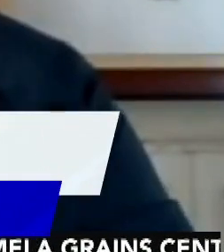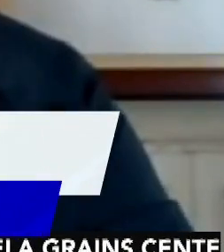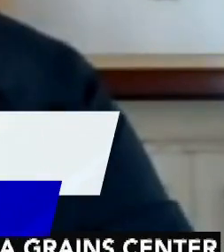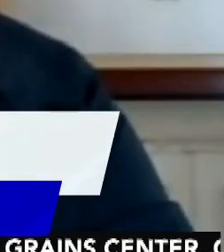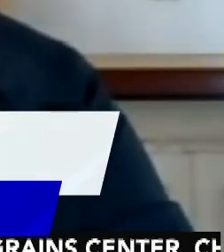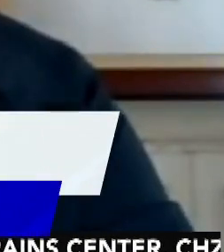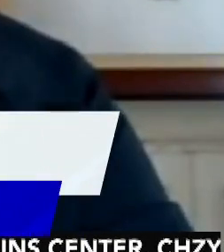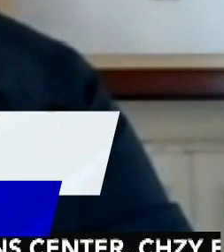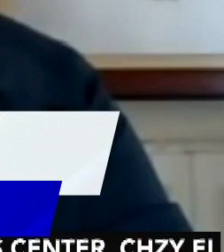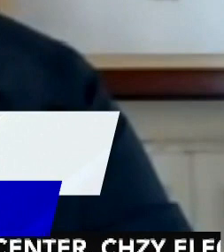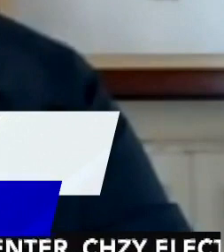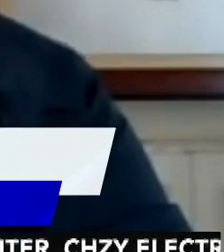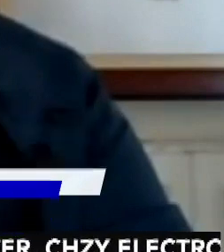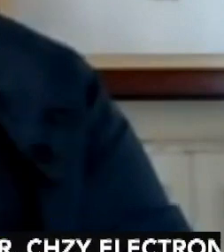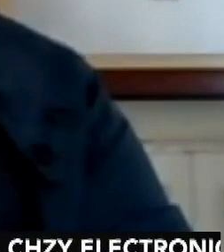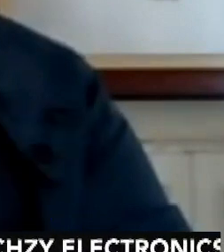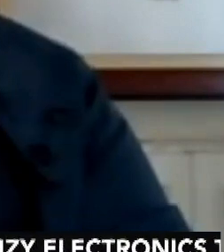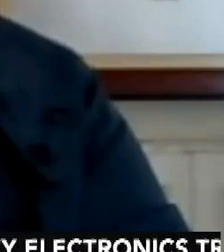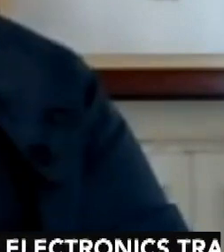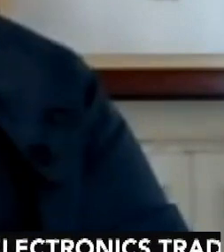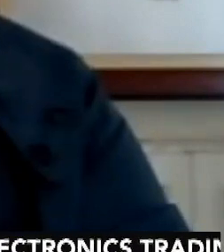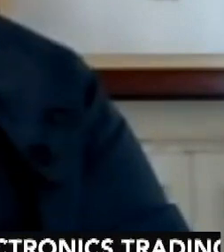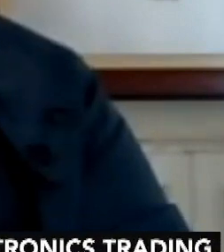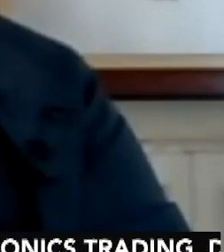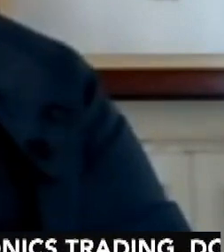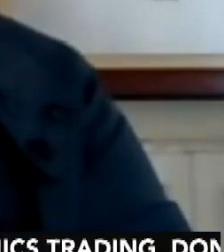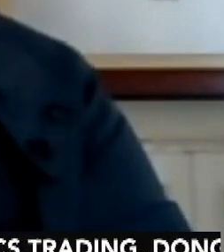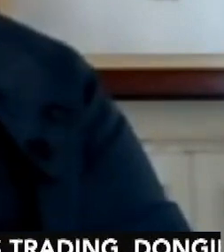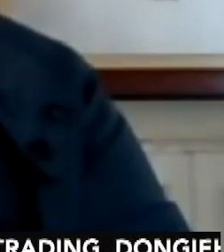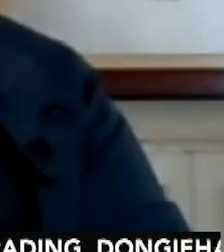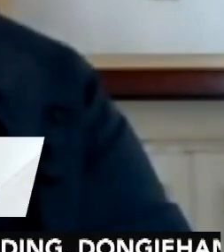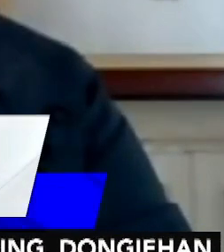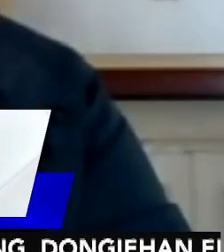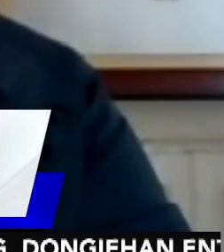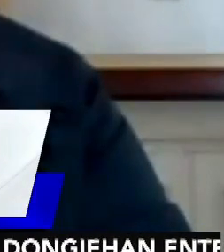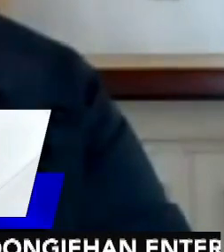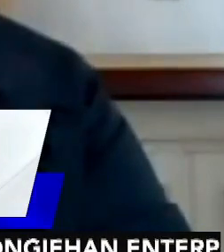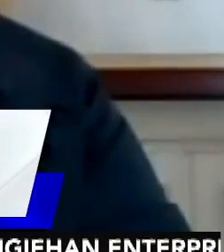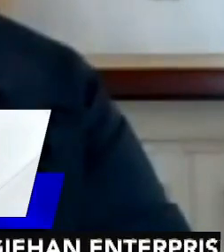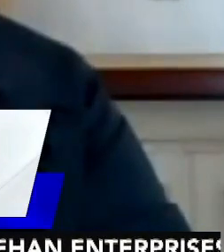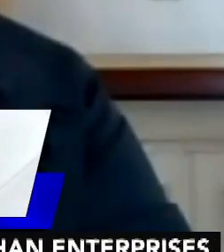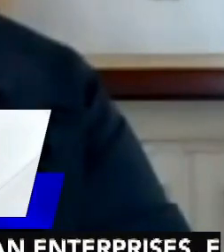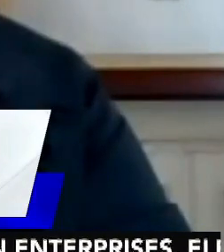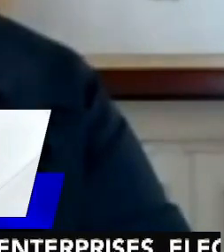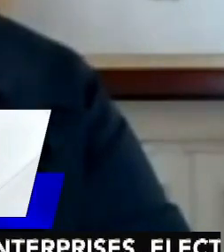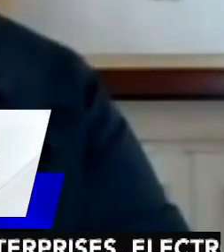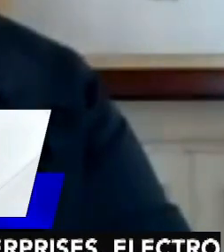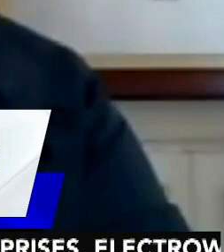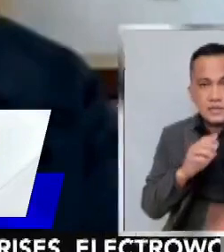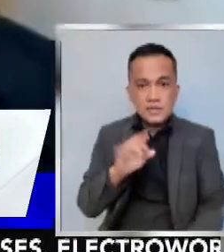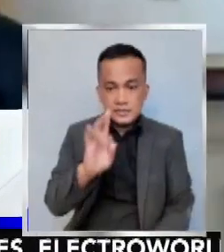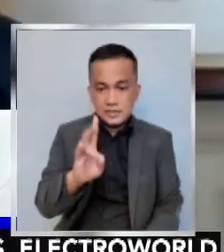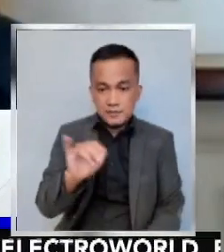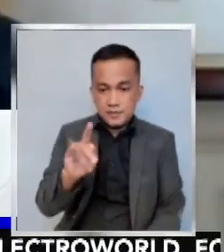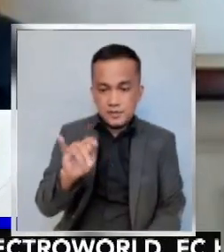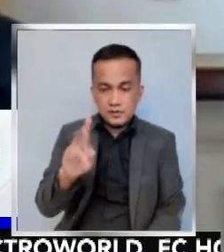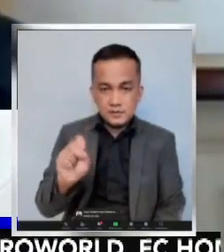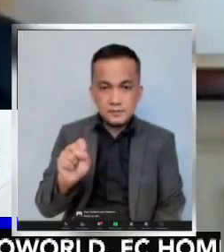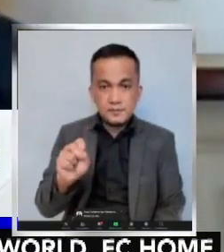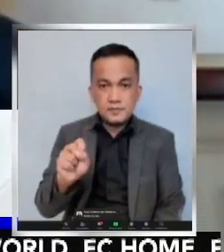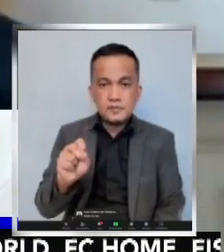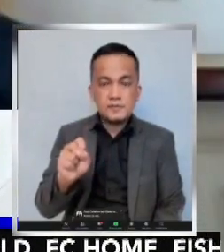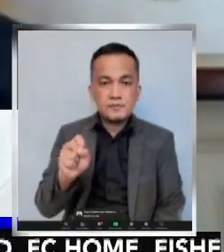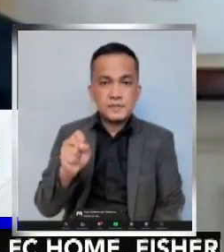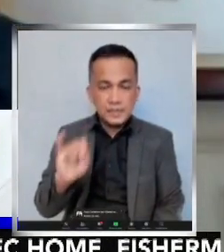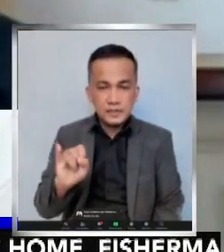an uninterrupted 24-hour supply of water at 7 pounds per square inch or PSI, minimum